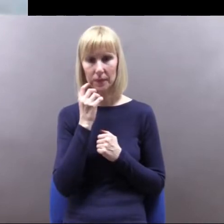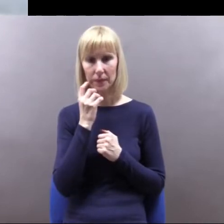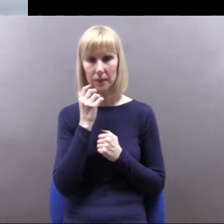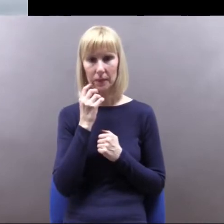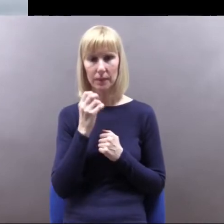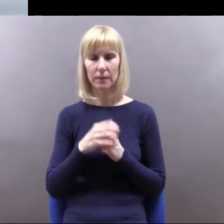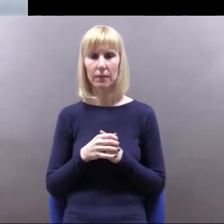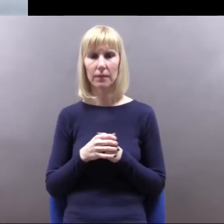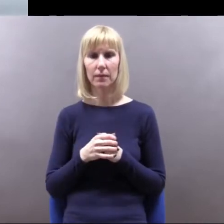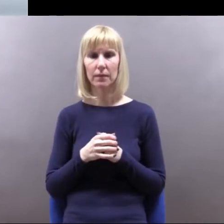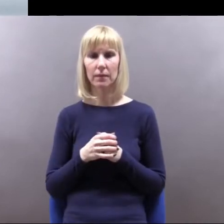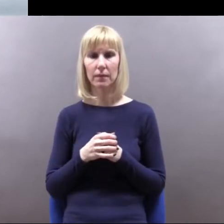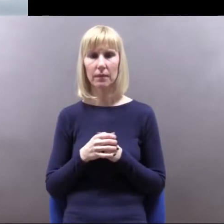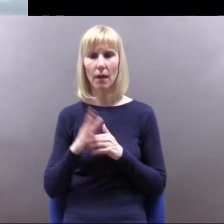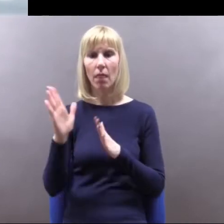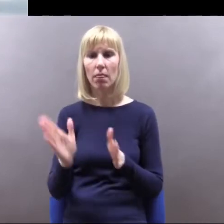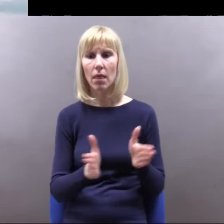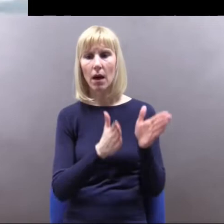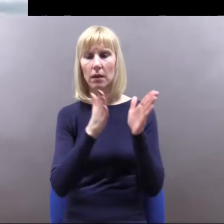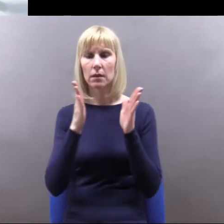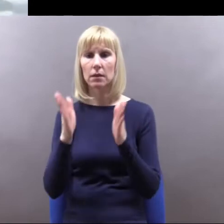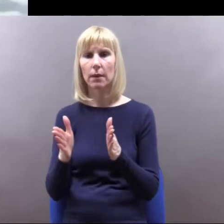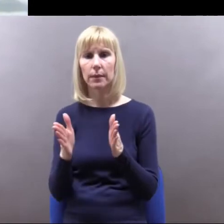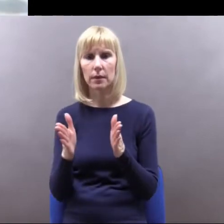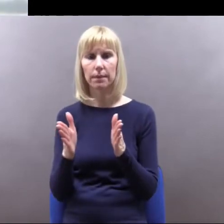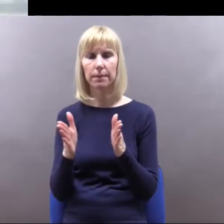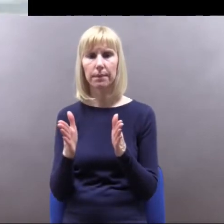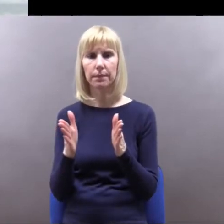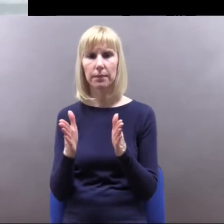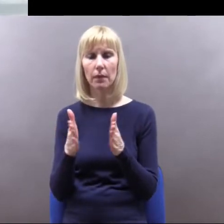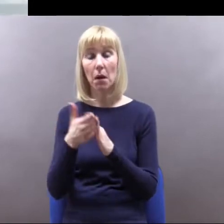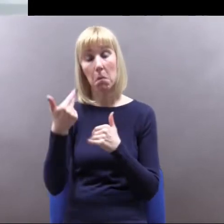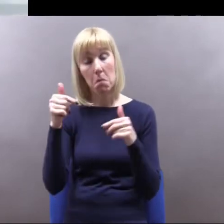rozwiązanie. Więc kolejnym etapem,